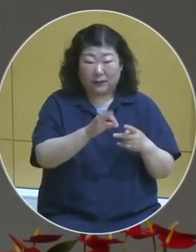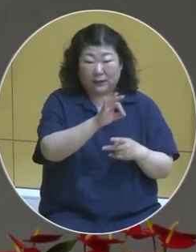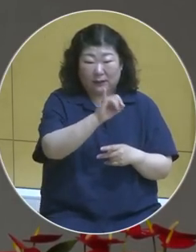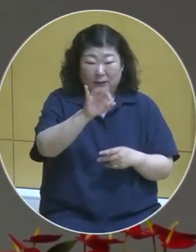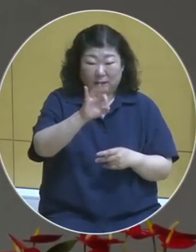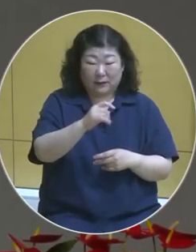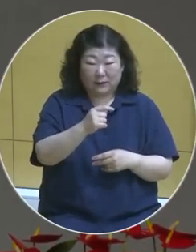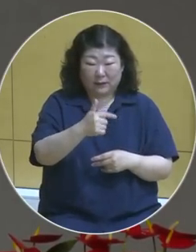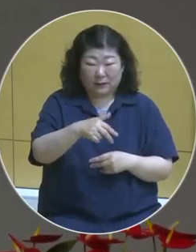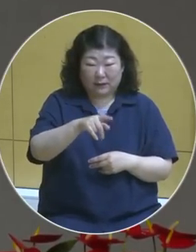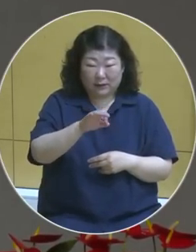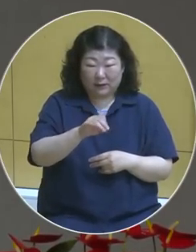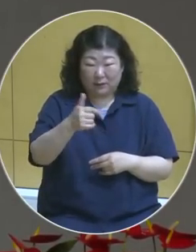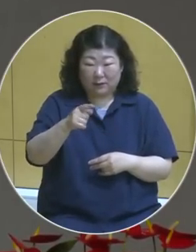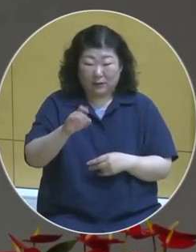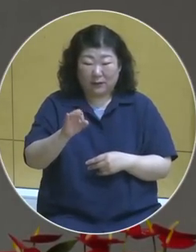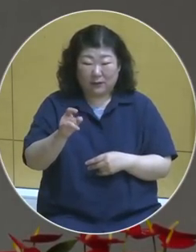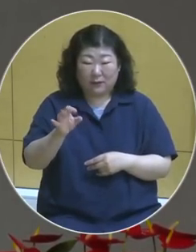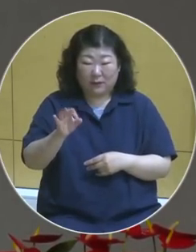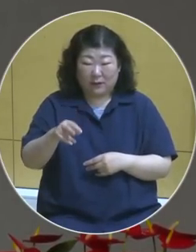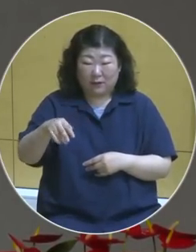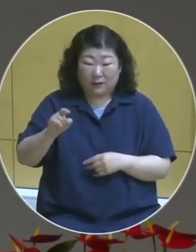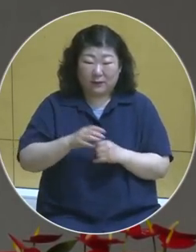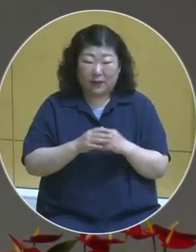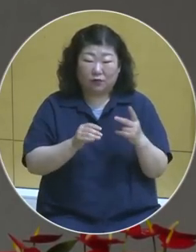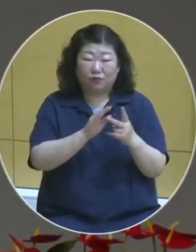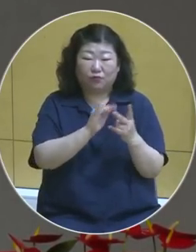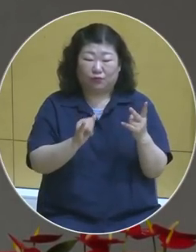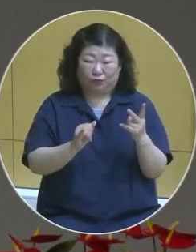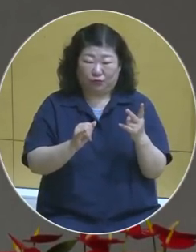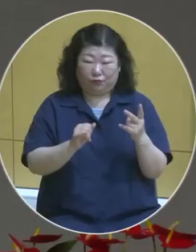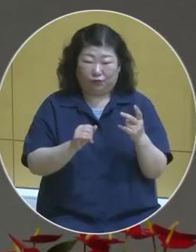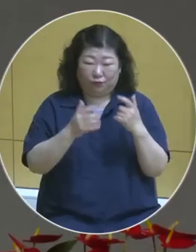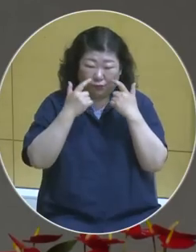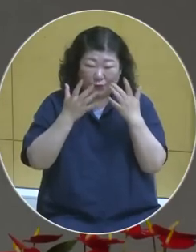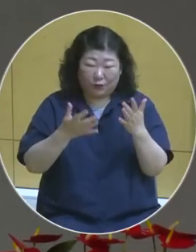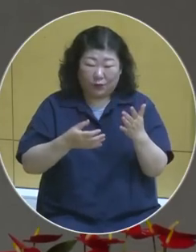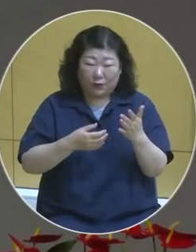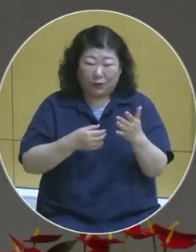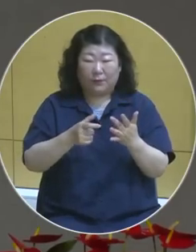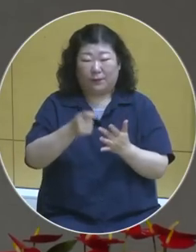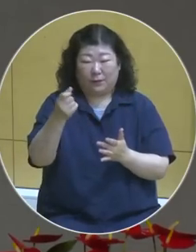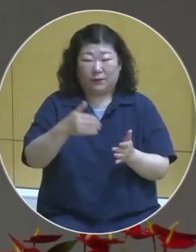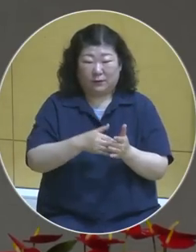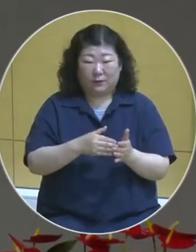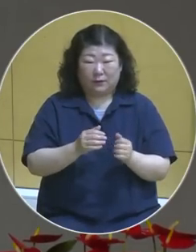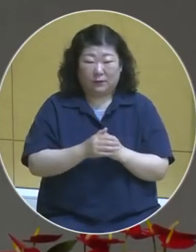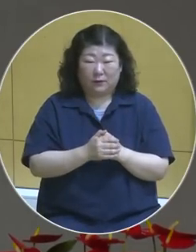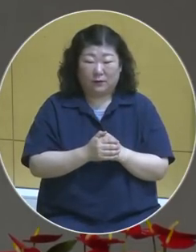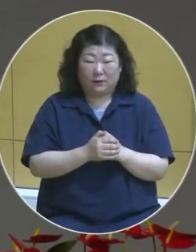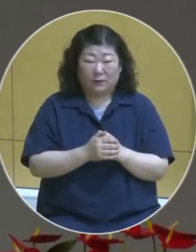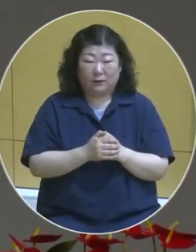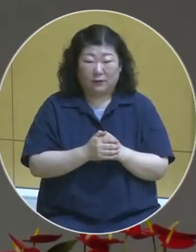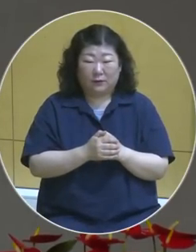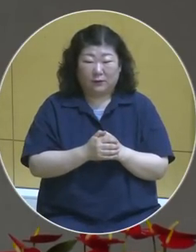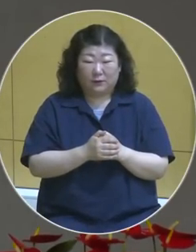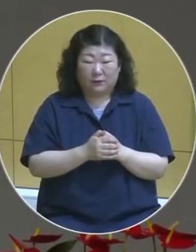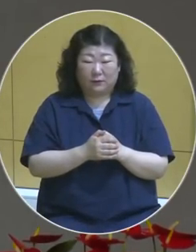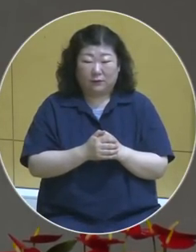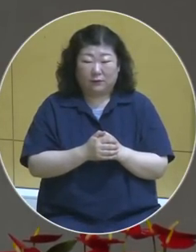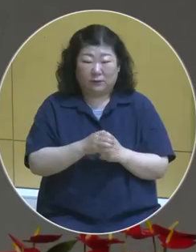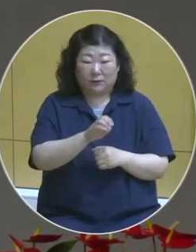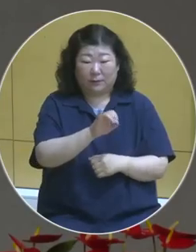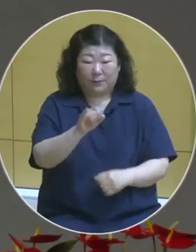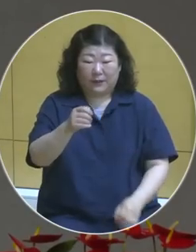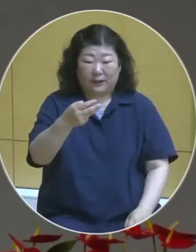분이 장로로 피택되셨습니다. 공식 명칭이 이제는 피택 장로님 이렇게 우리가 호칭을 하고 또 부르게 됩니다.